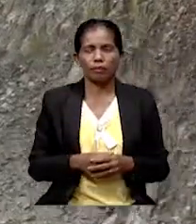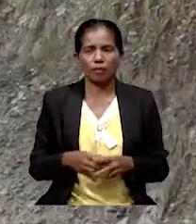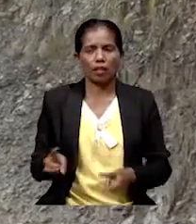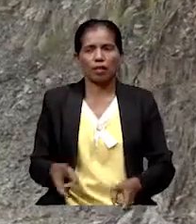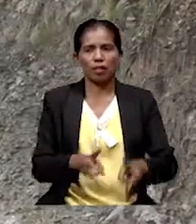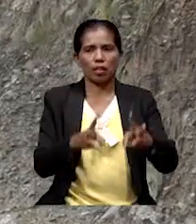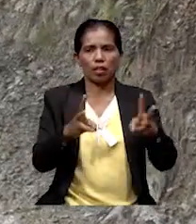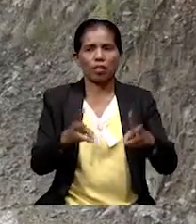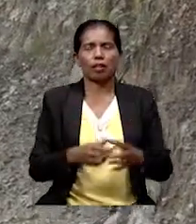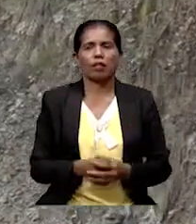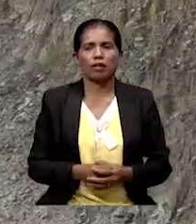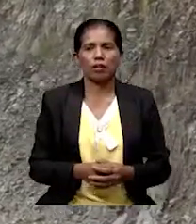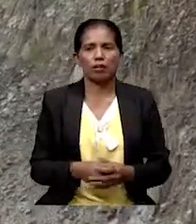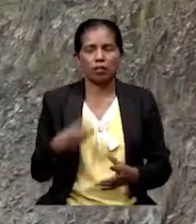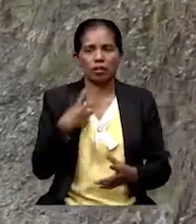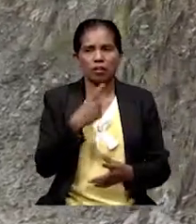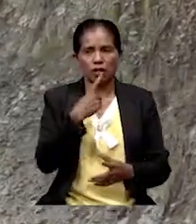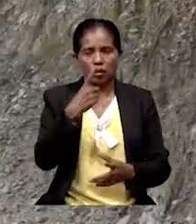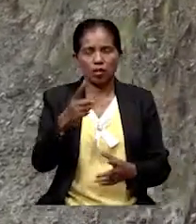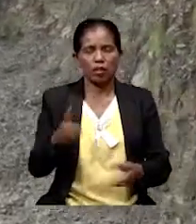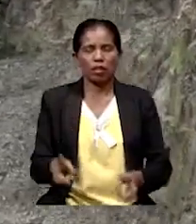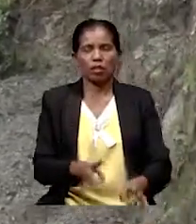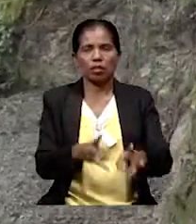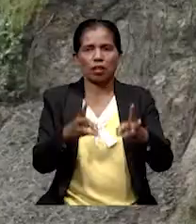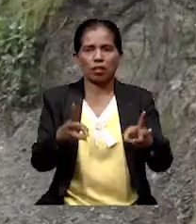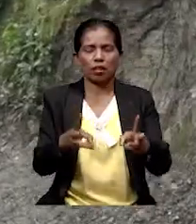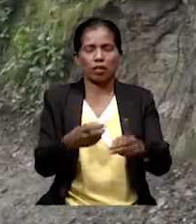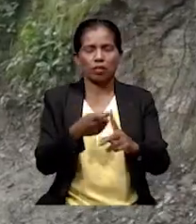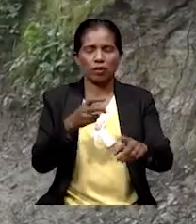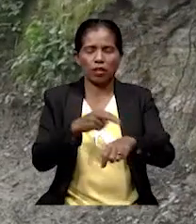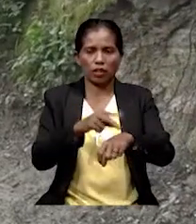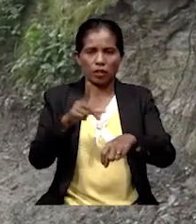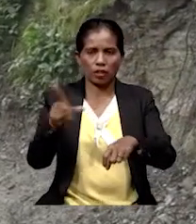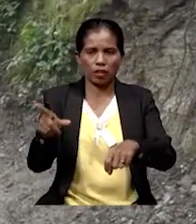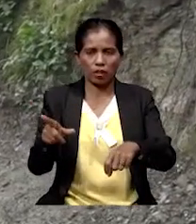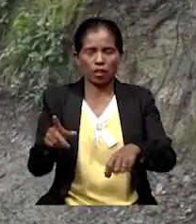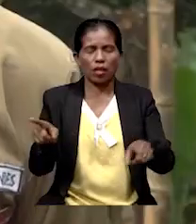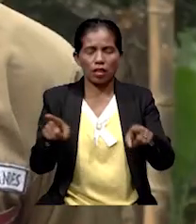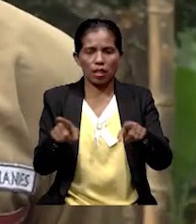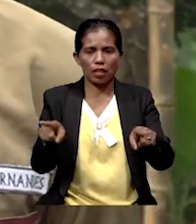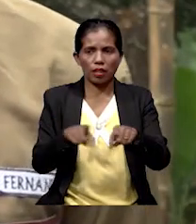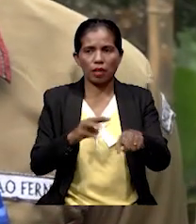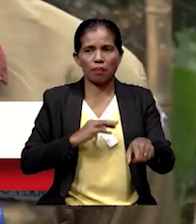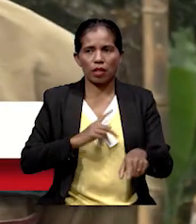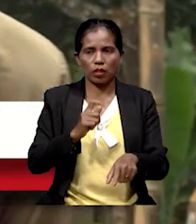ne, estrada mema ka ita dia estrada liga sa corredor nacional ida, tamane liga mantutu. Dalan